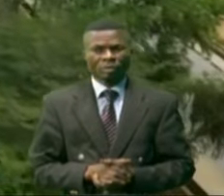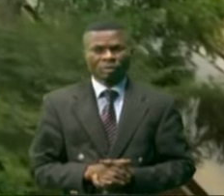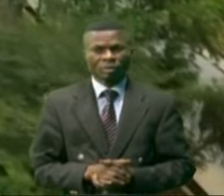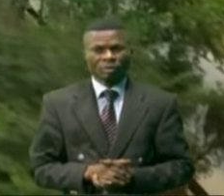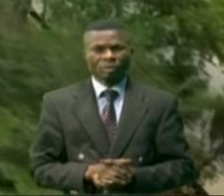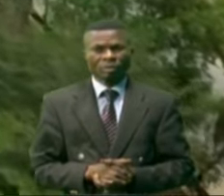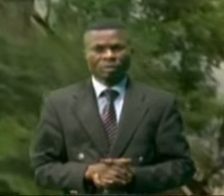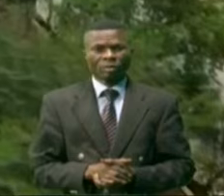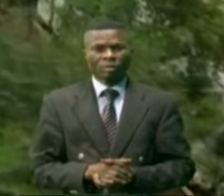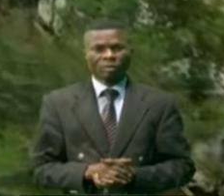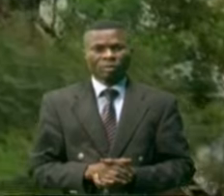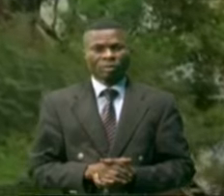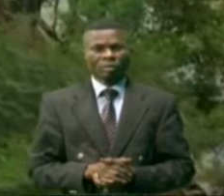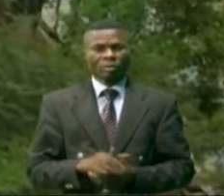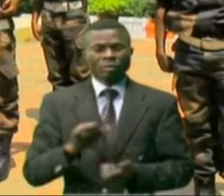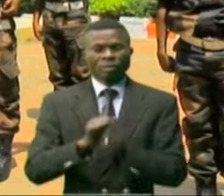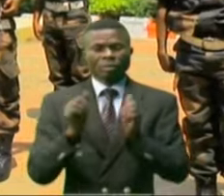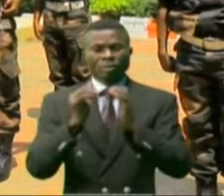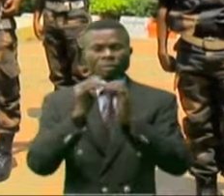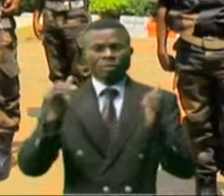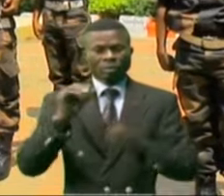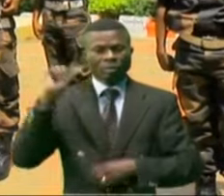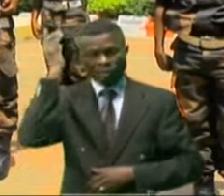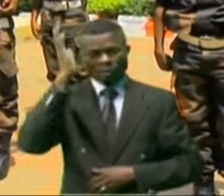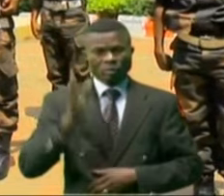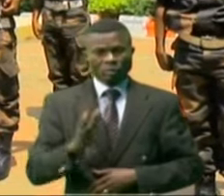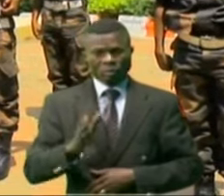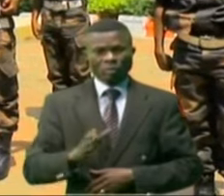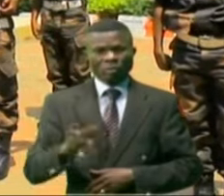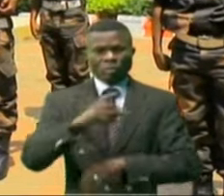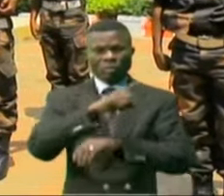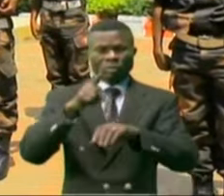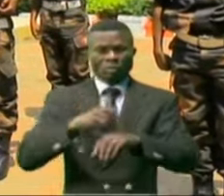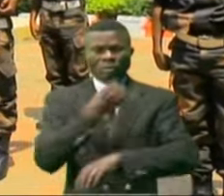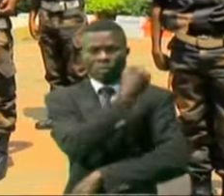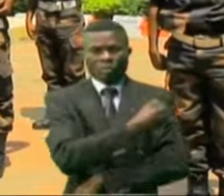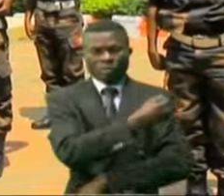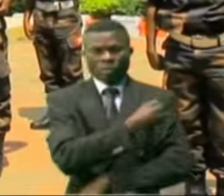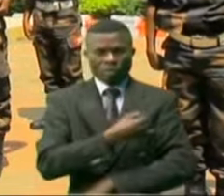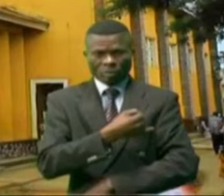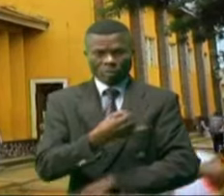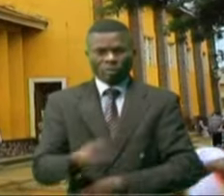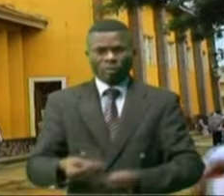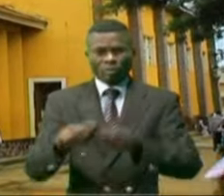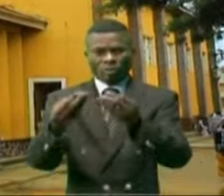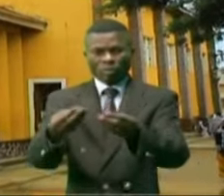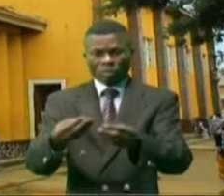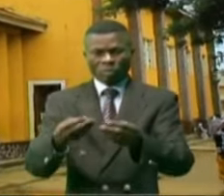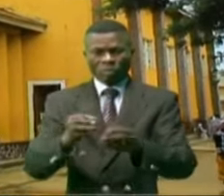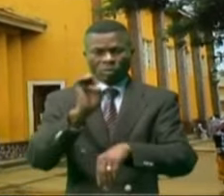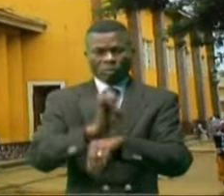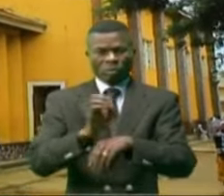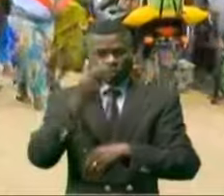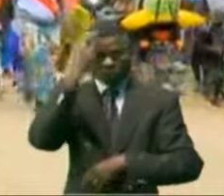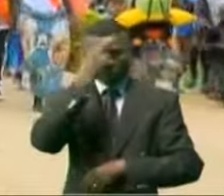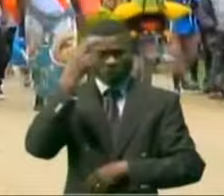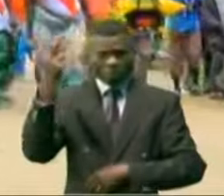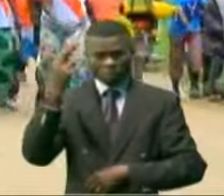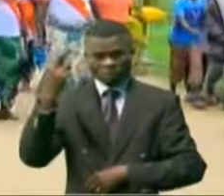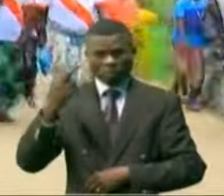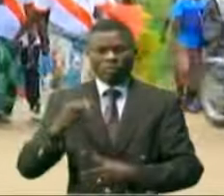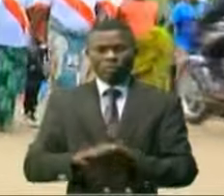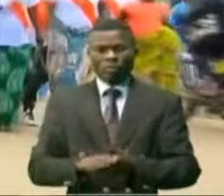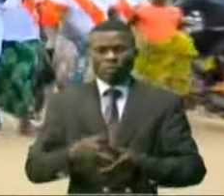Les efforts du processus de paix du gouverneur militaire de l'Ituri et le sens des données enseignées par la foi catholique du groupe Saint-Alexis sous